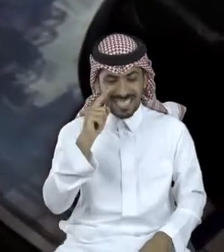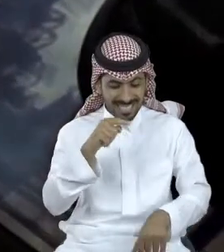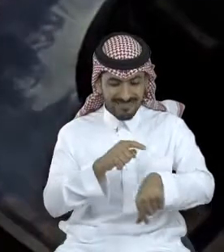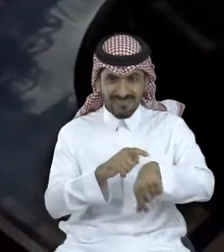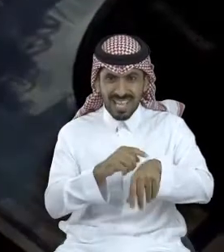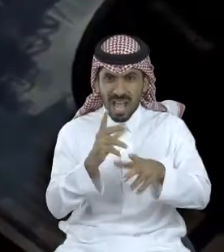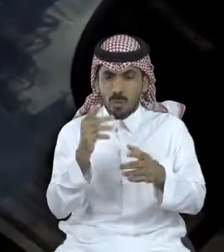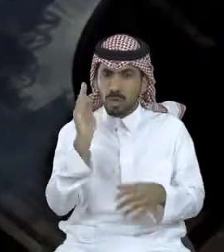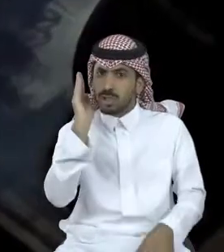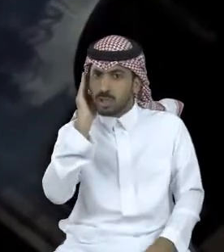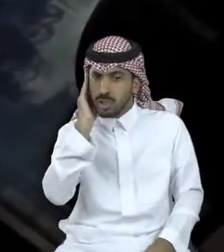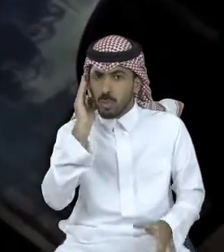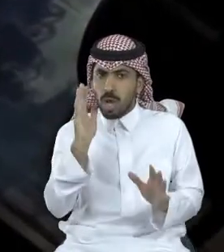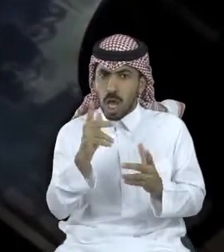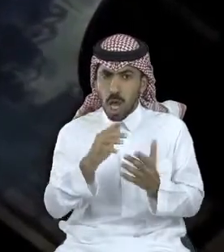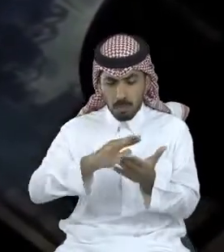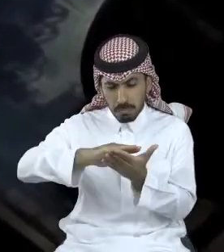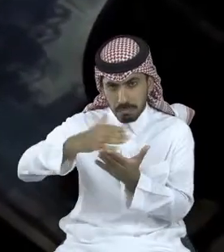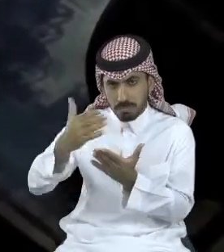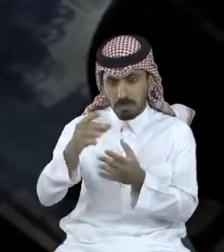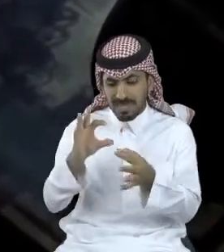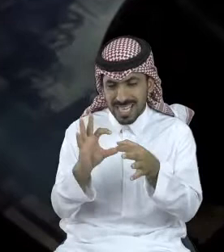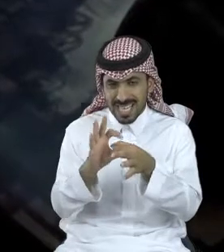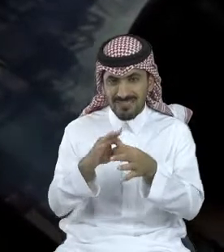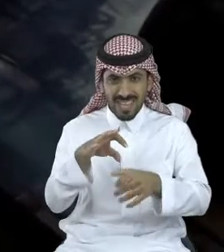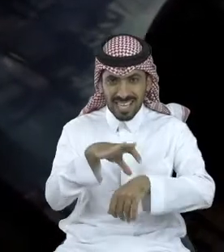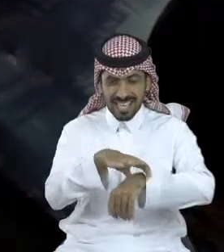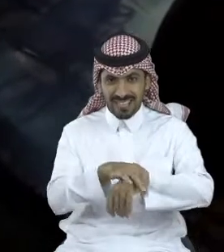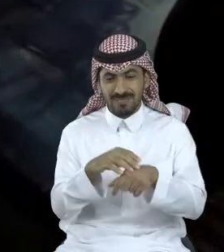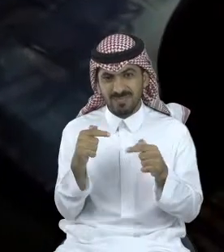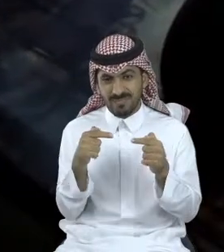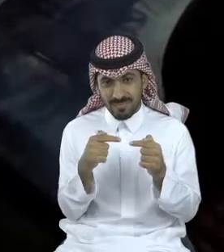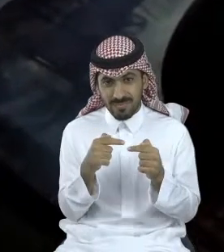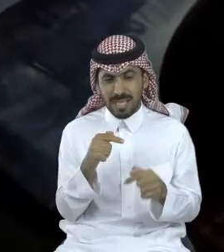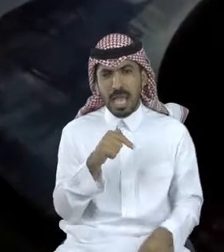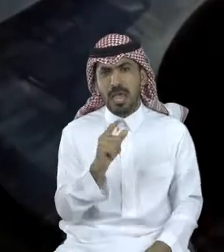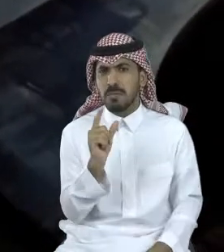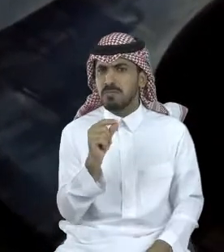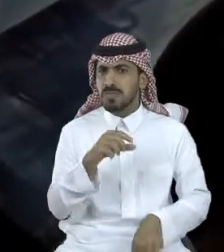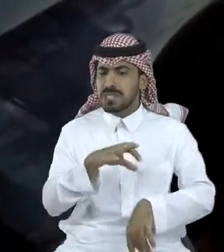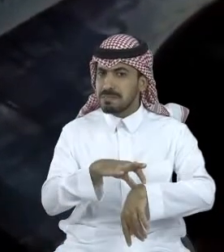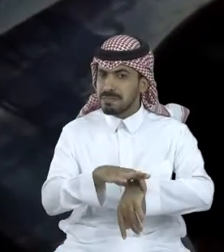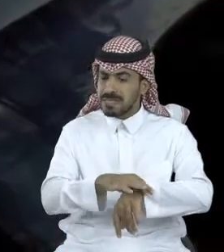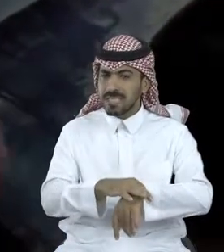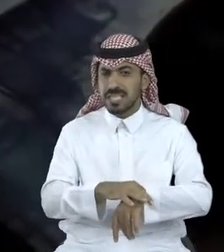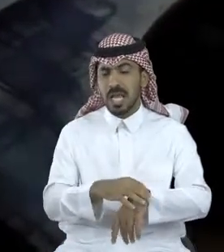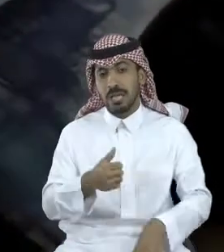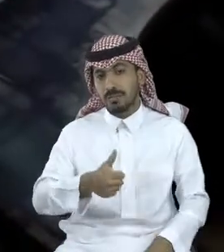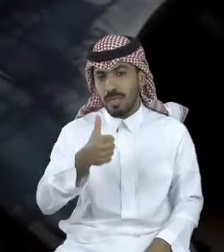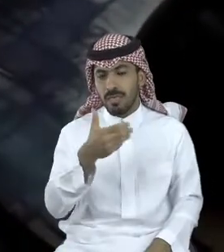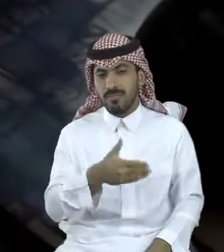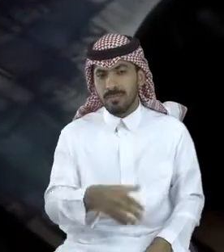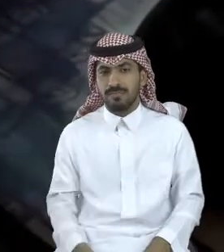alarm alerts. لما جوالك أو التابلت حقك اللي مربوط بنفس smart band يرن تصير نفس الساعة السؤال سوارة